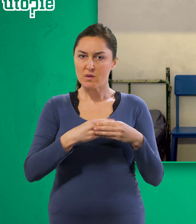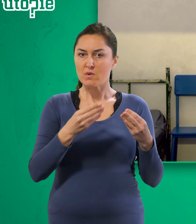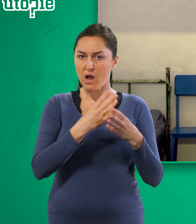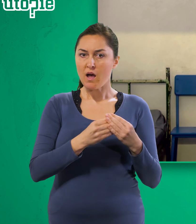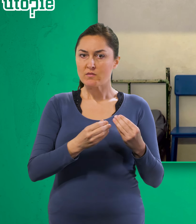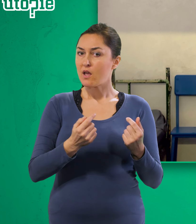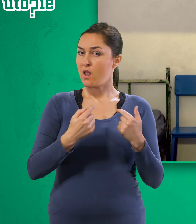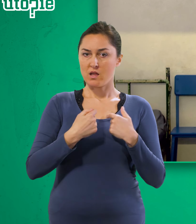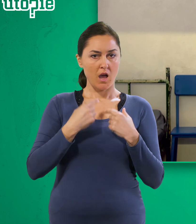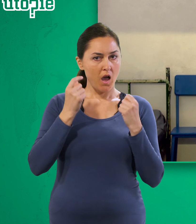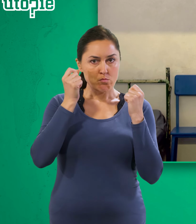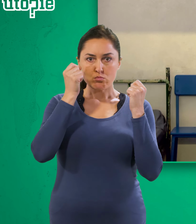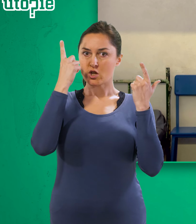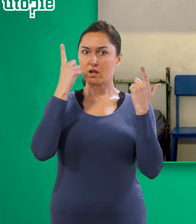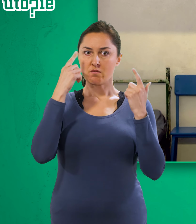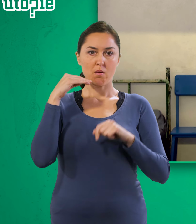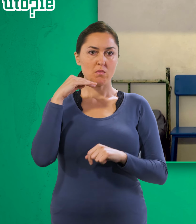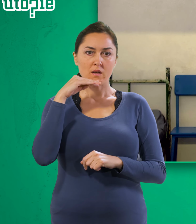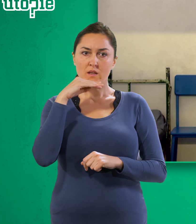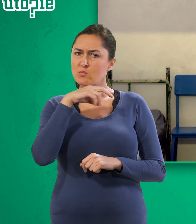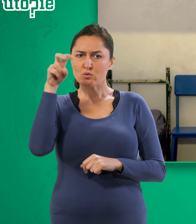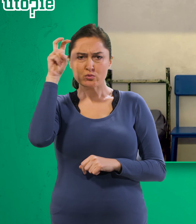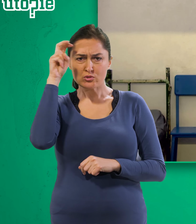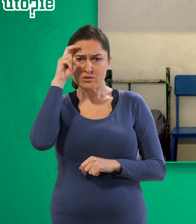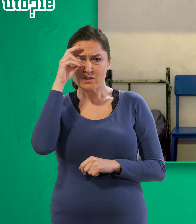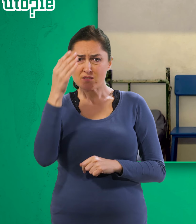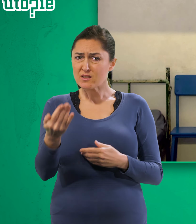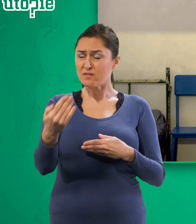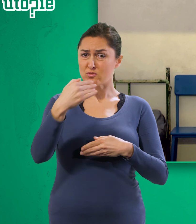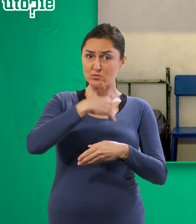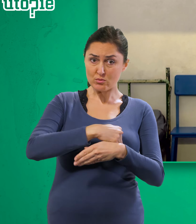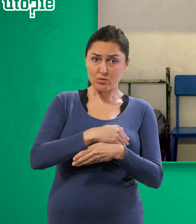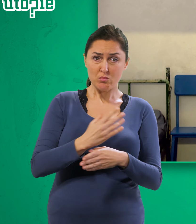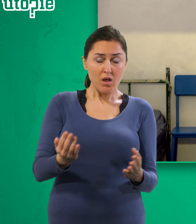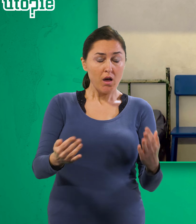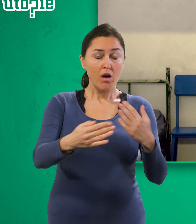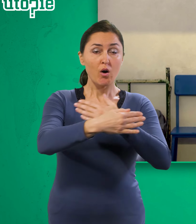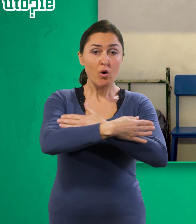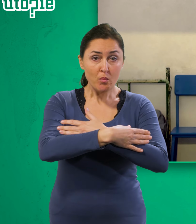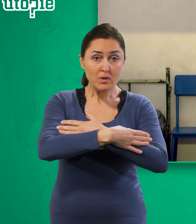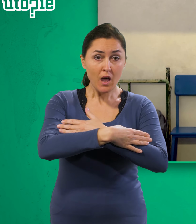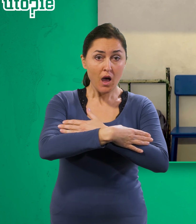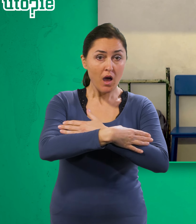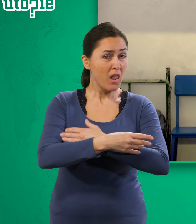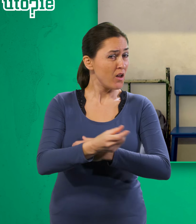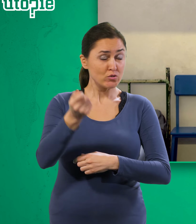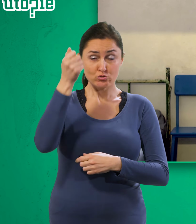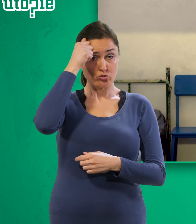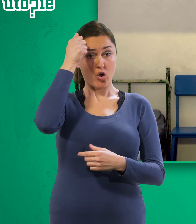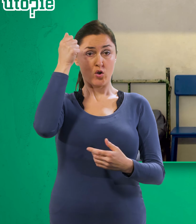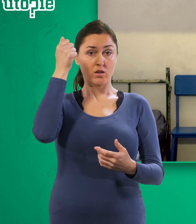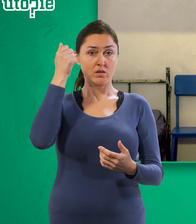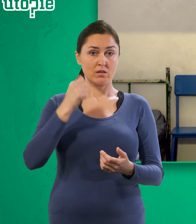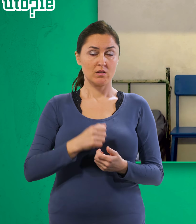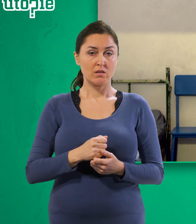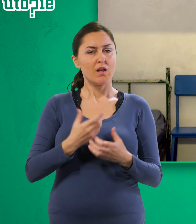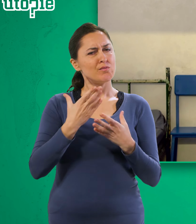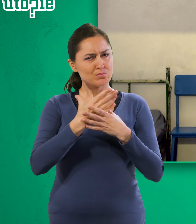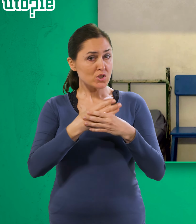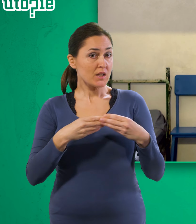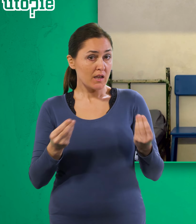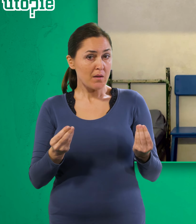člověka původně odsouzaného na smrt objal. A tento člověk pak vyprávěl, co to